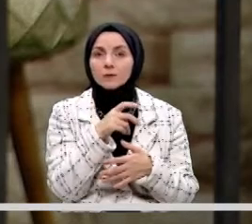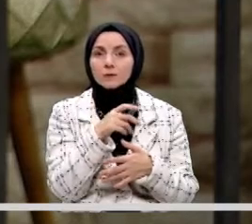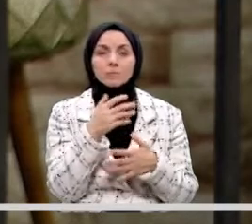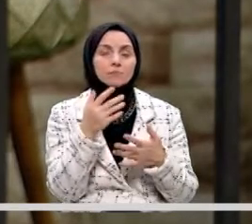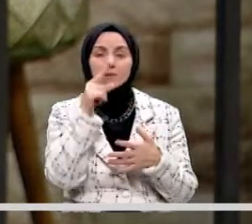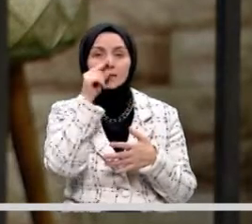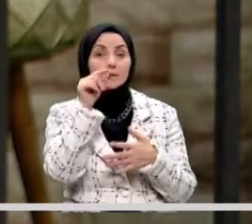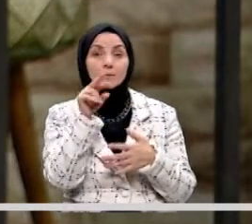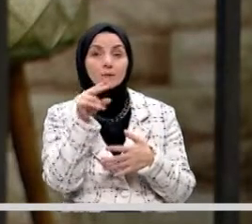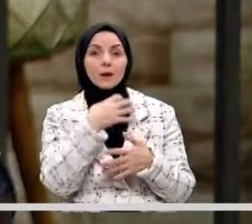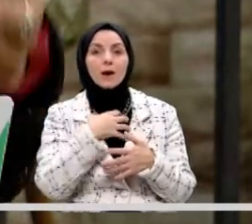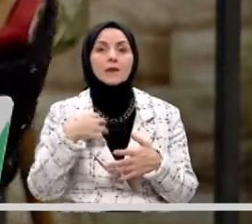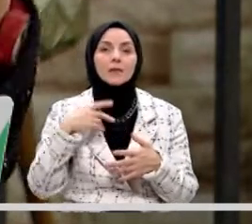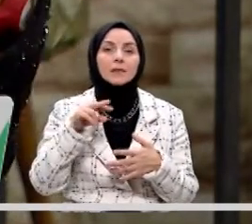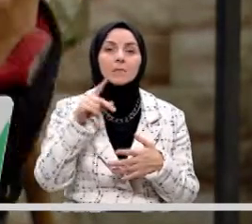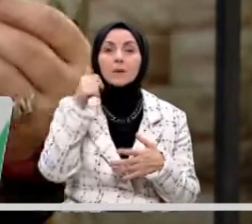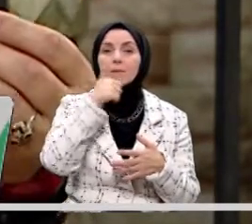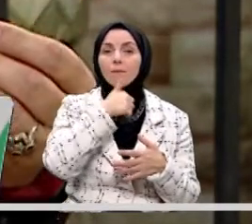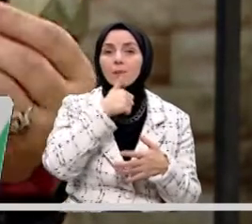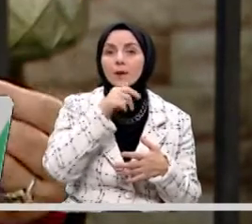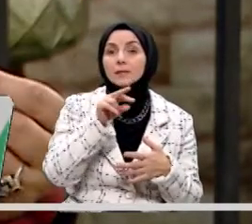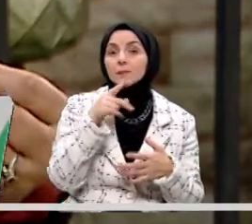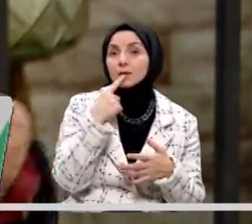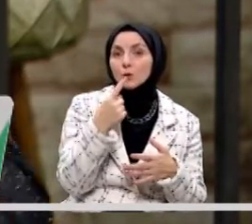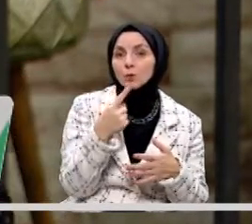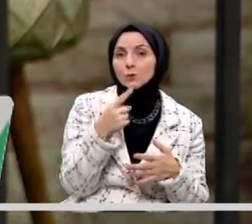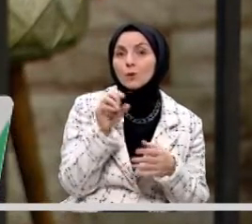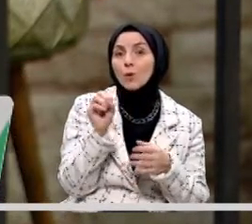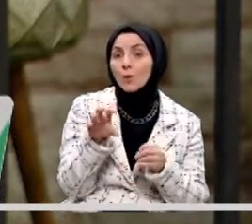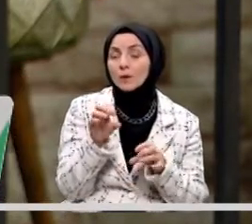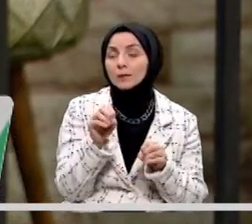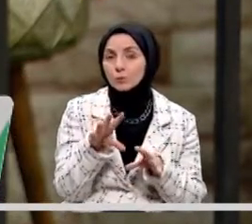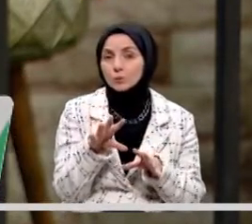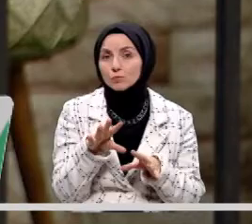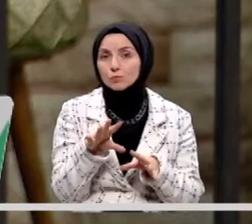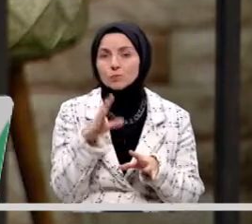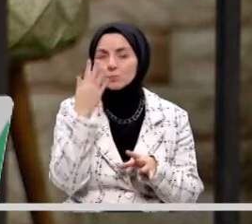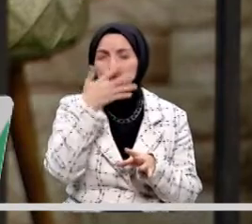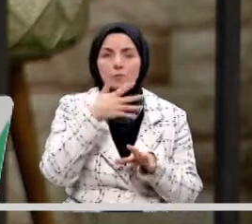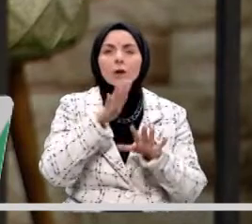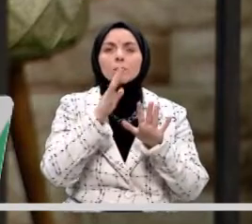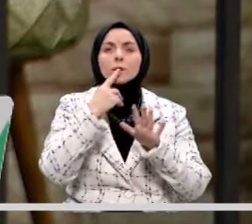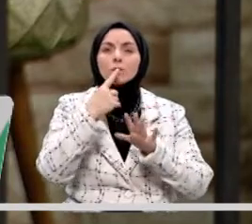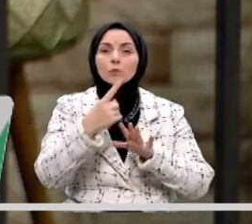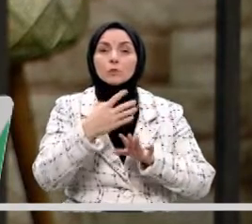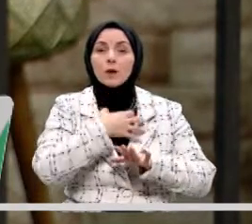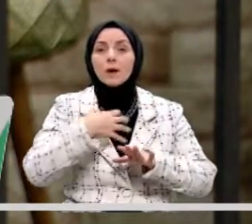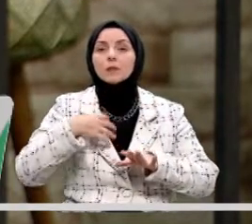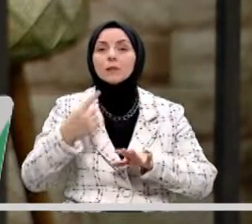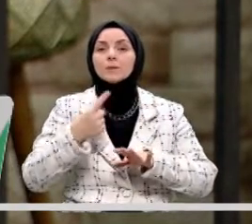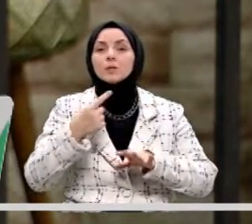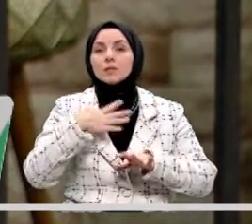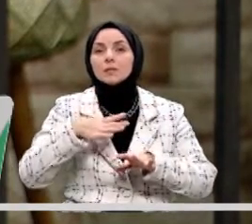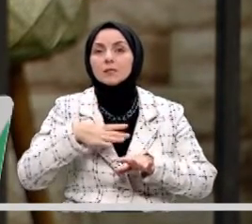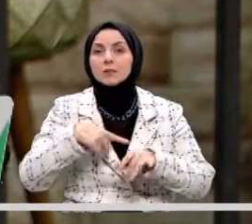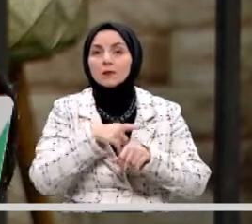annen gibi baban gibi öyle düşün çocuğa Biz öğretiyoruz çekilme diyoruz ya da mesela Anne bir şey isteyeceği zaman yok şimdi istesem mi istesem